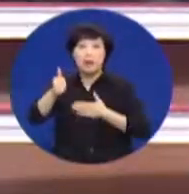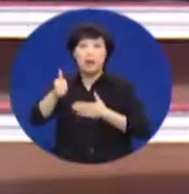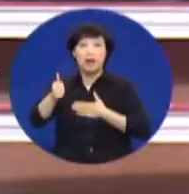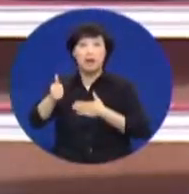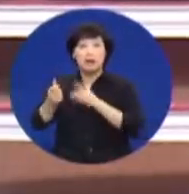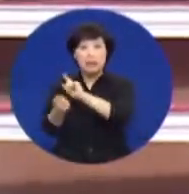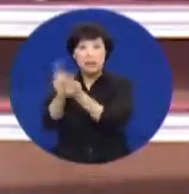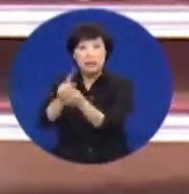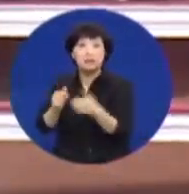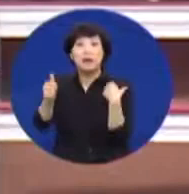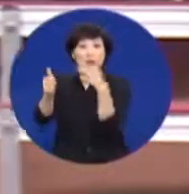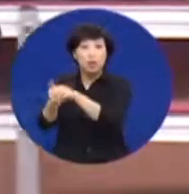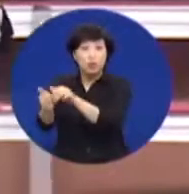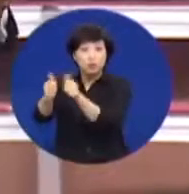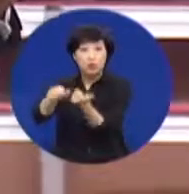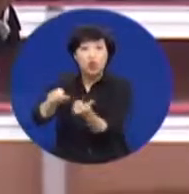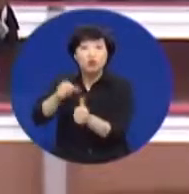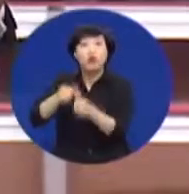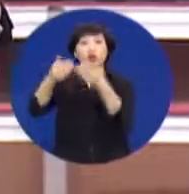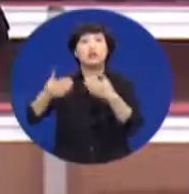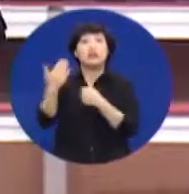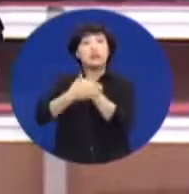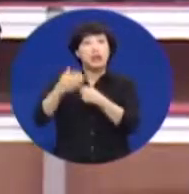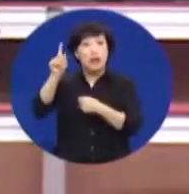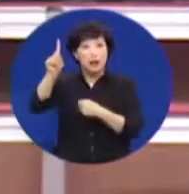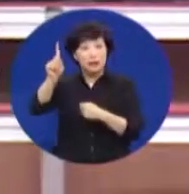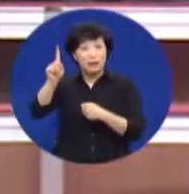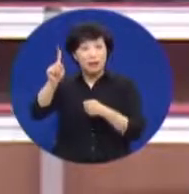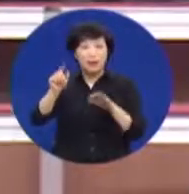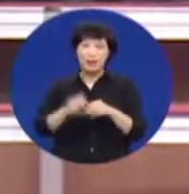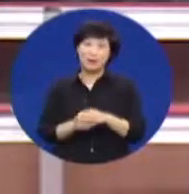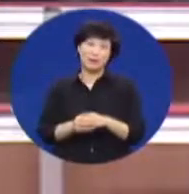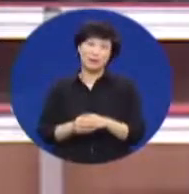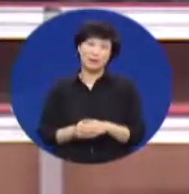하나에 더 이상 만족이 없어.